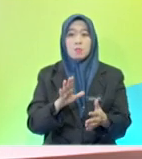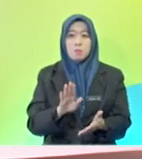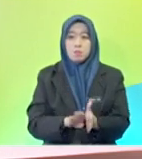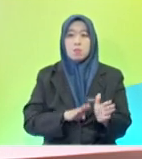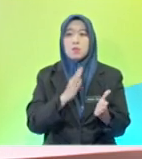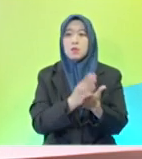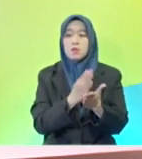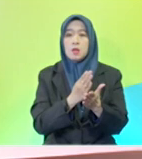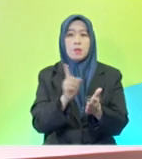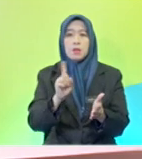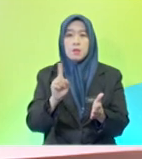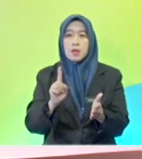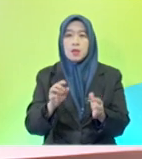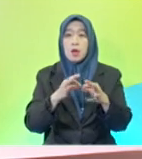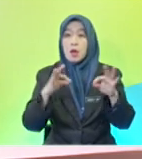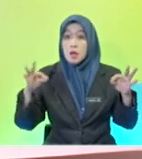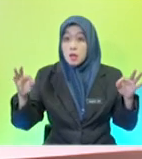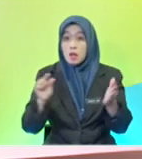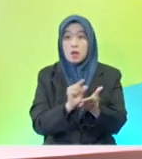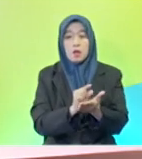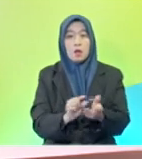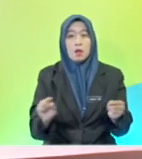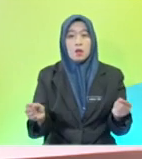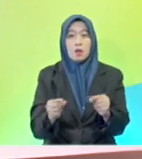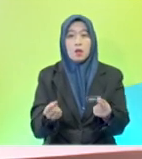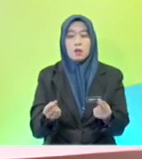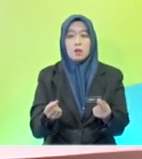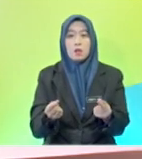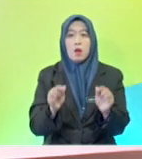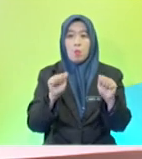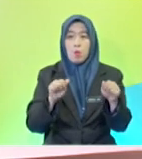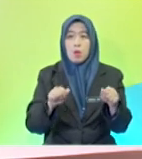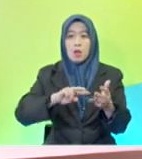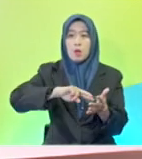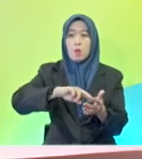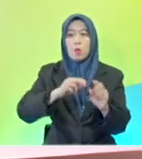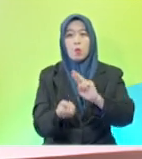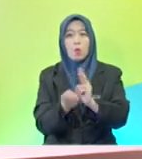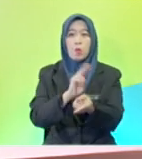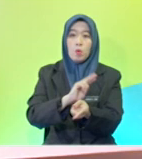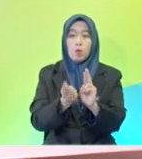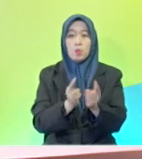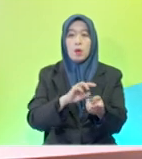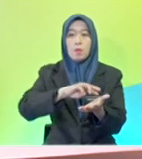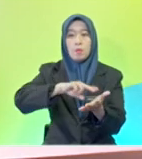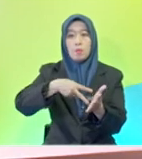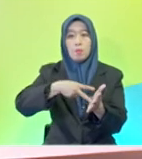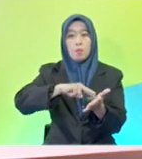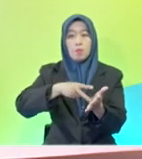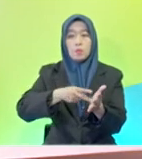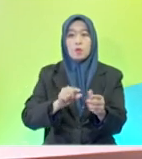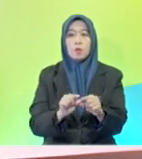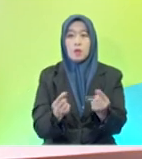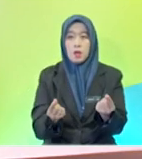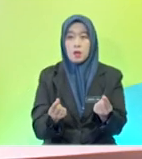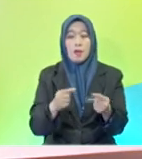di mana-mana ayat Al-Quran, tak kena maksud dia, dia boleh merubah maksud ayat Al-Quran itu. Jadi, bila kita